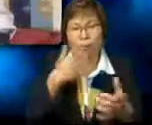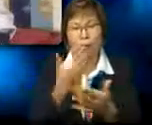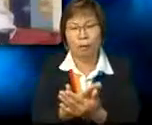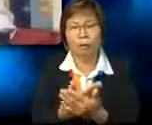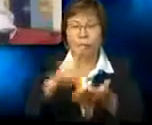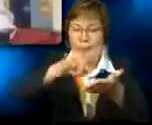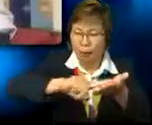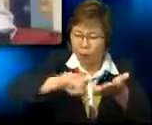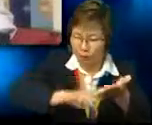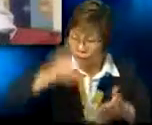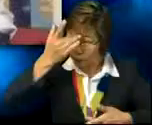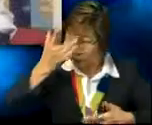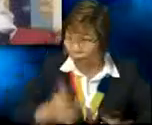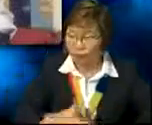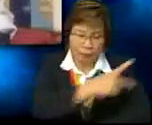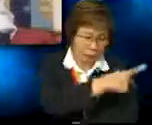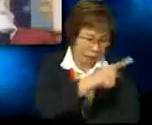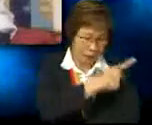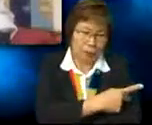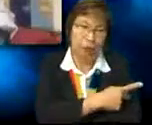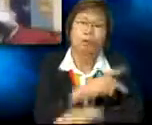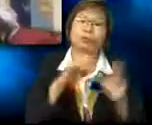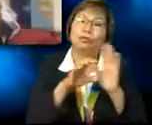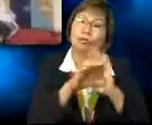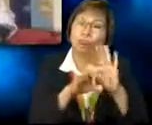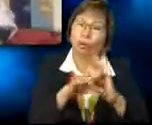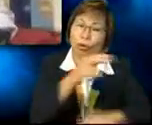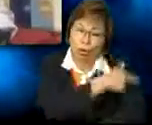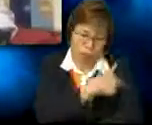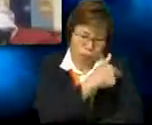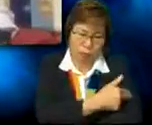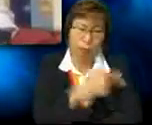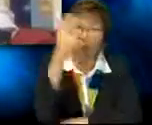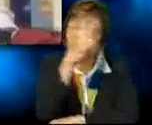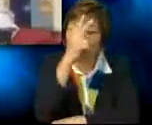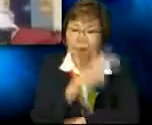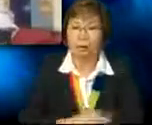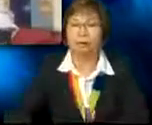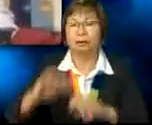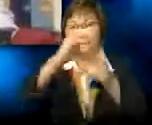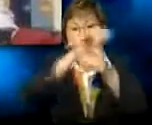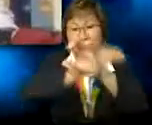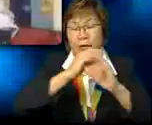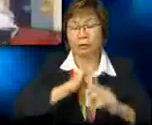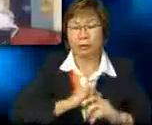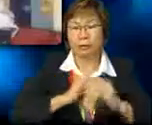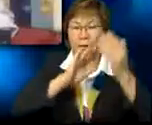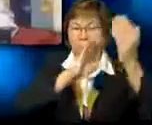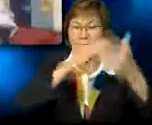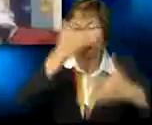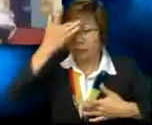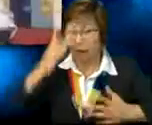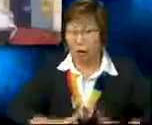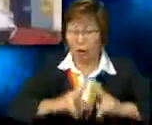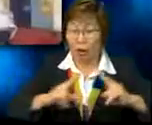segi pemeriksaan pesakit di klinik juga seperti di hospital kerajaan, cabaran yang paling saya hadapi ialah pesakit